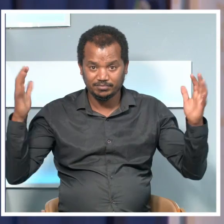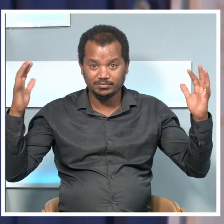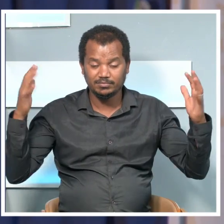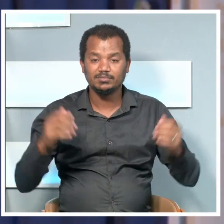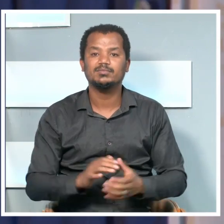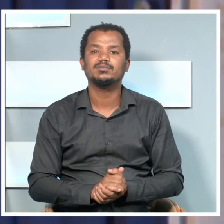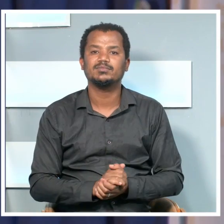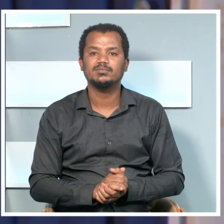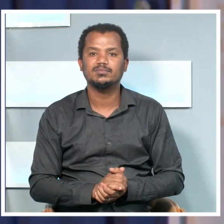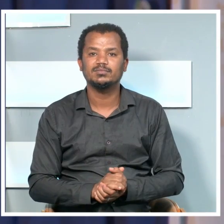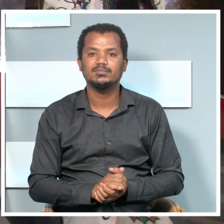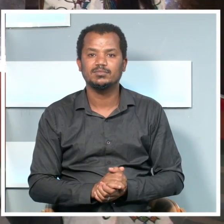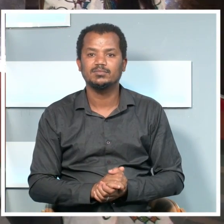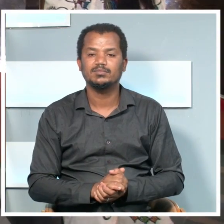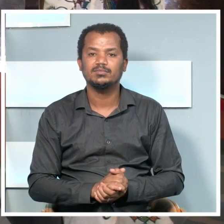ወጣለሁ።